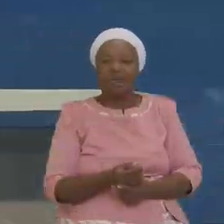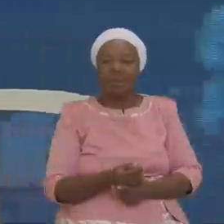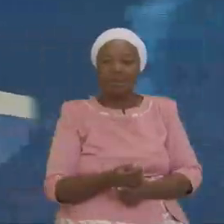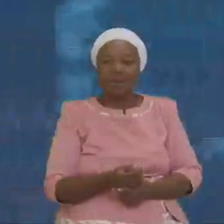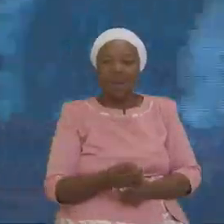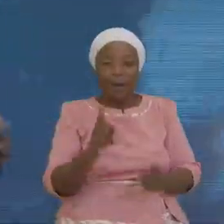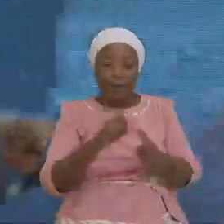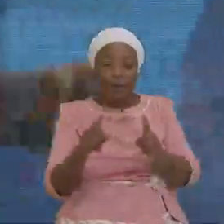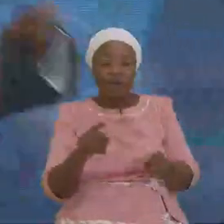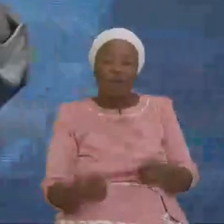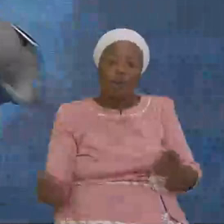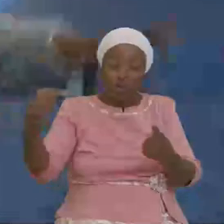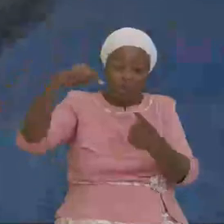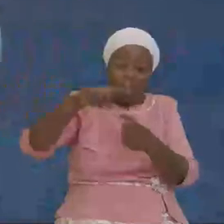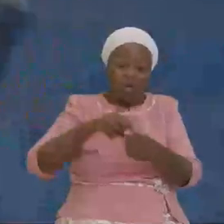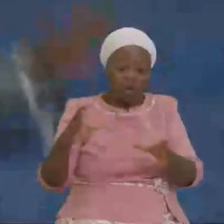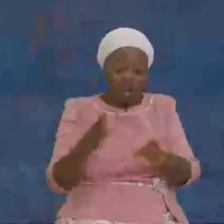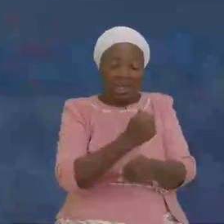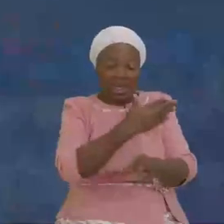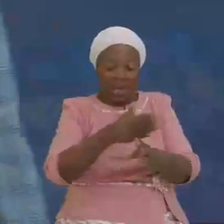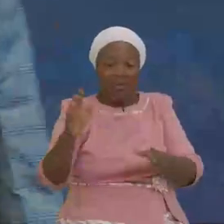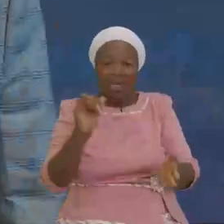Tes yeux vont devenir aveugles.